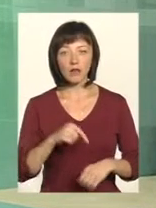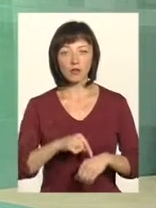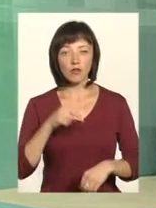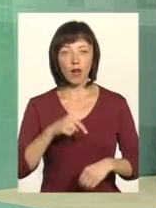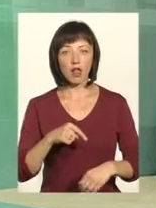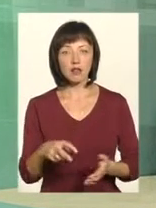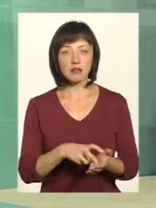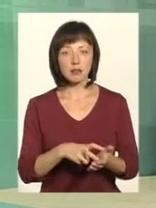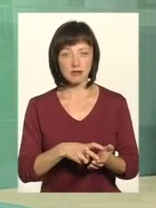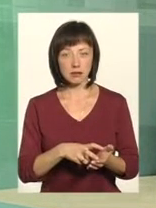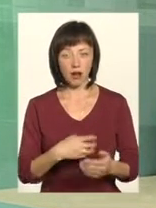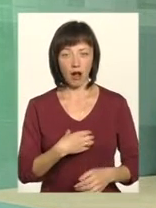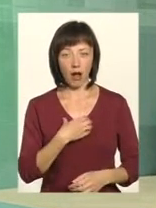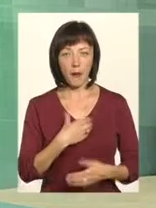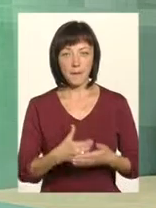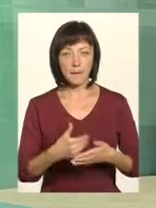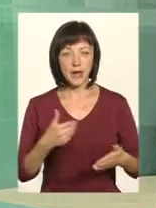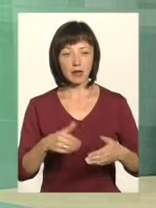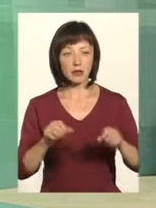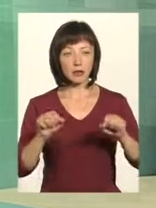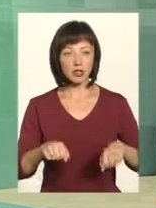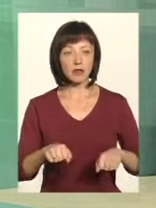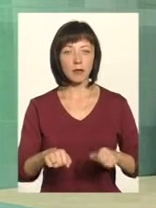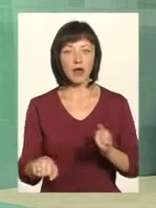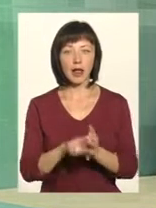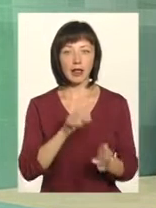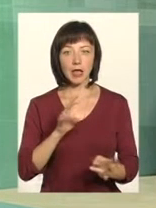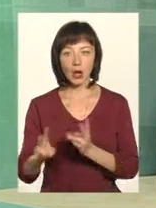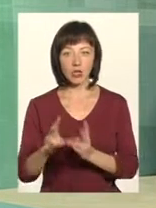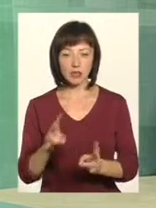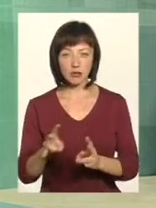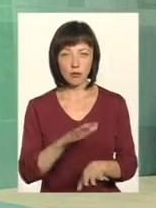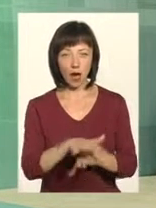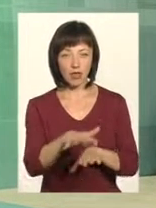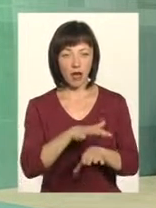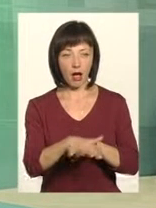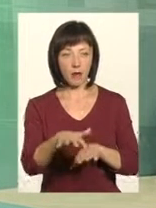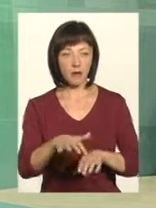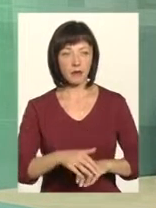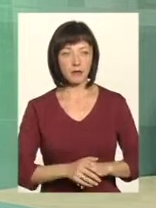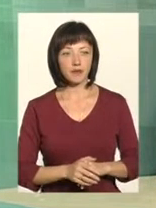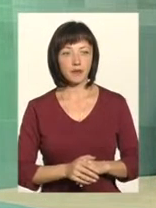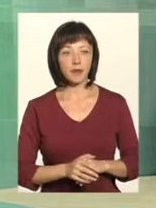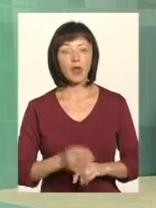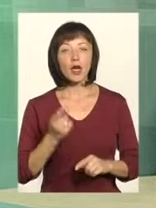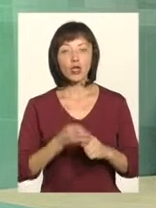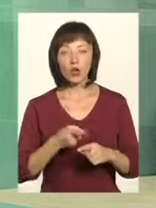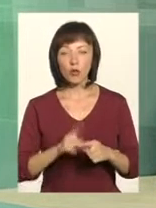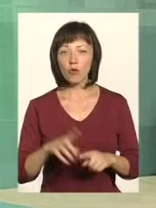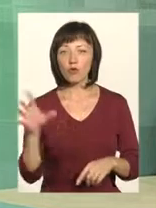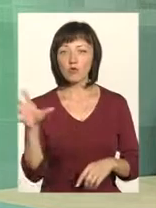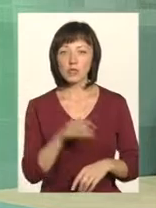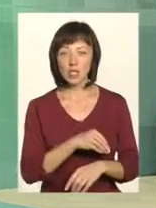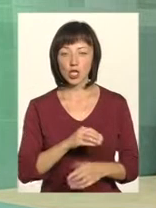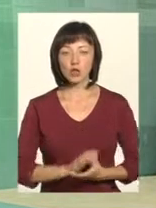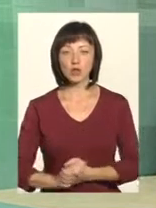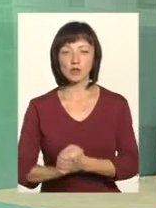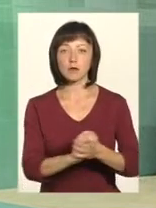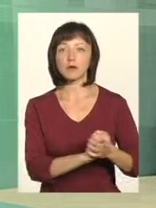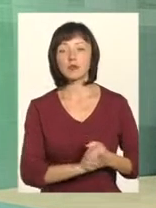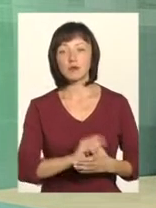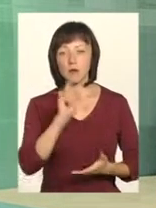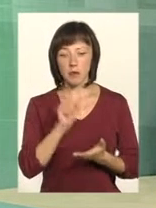страх перед можливими терористичними атаками. Тому все суспільство повинно згуртуватися, всі